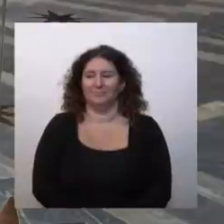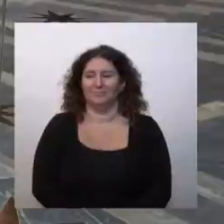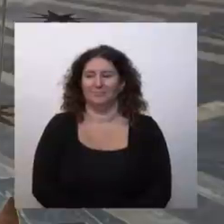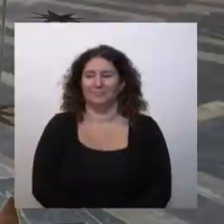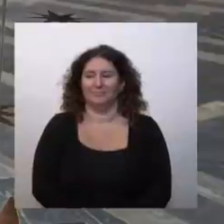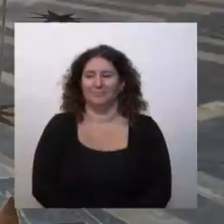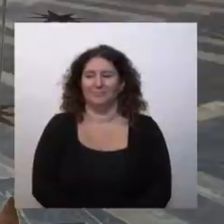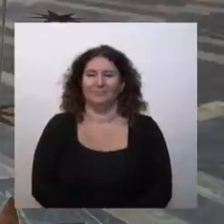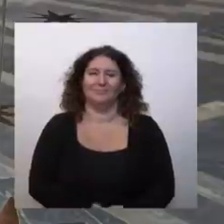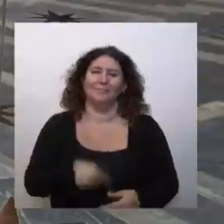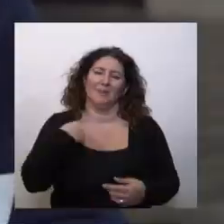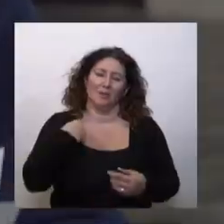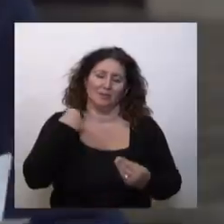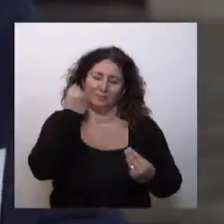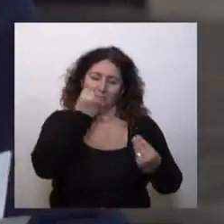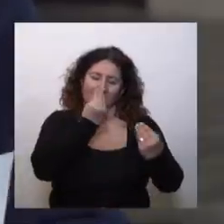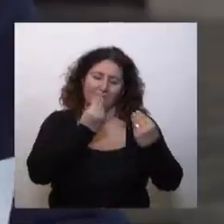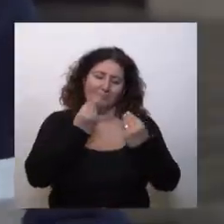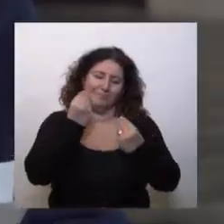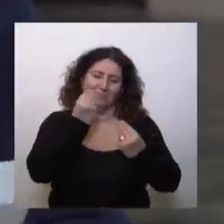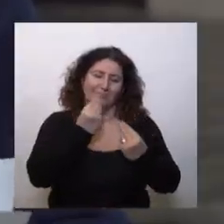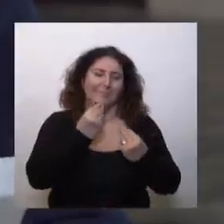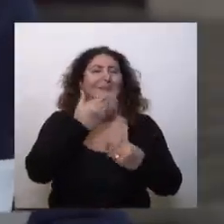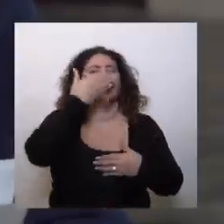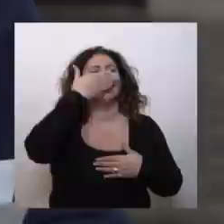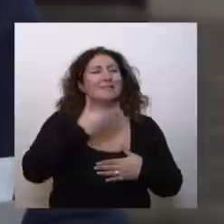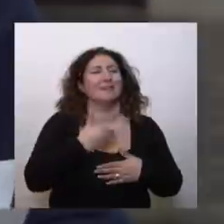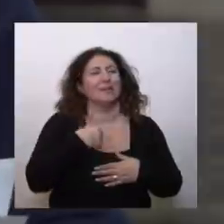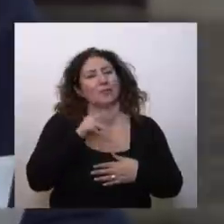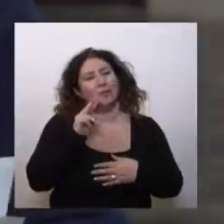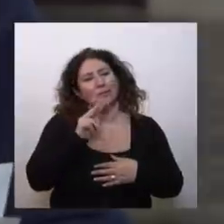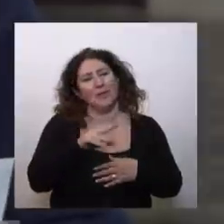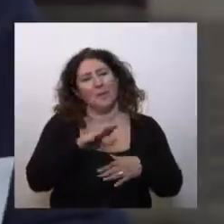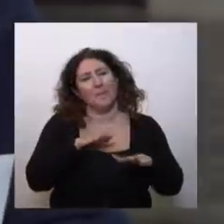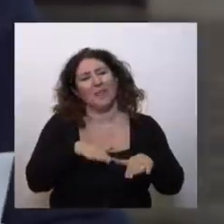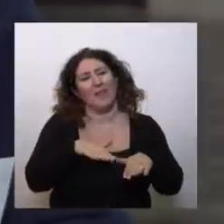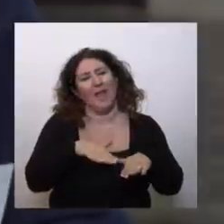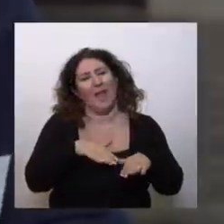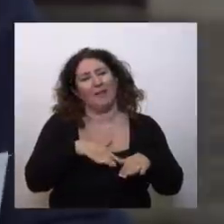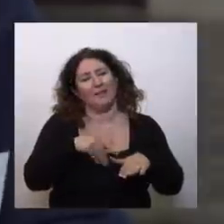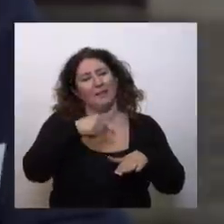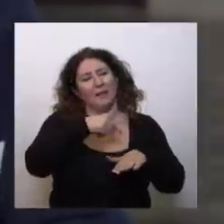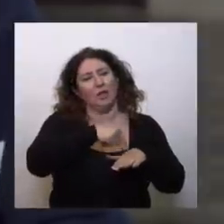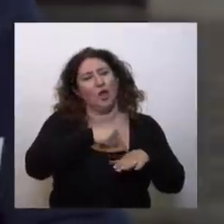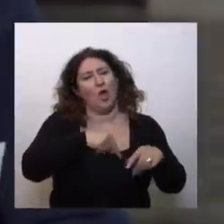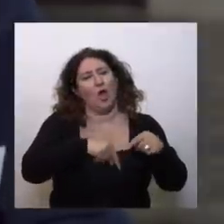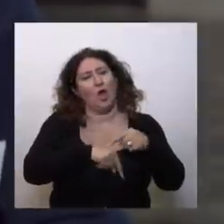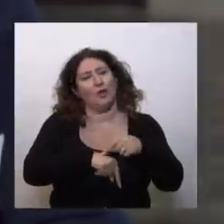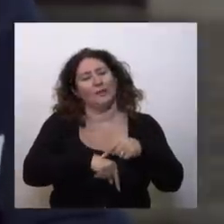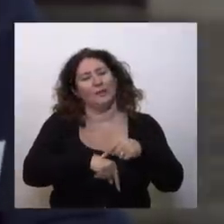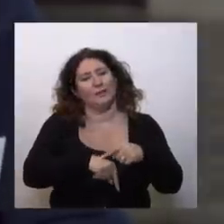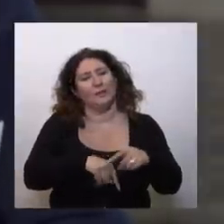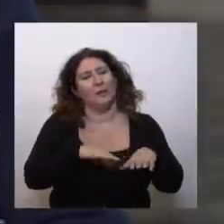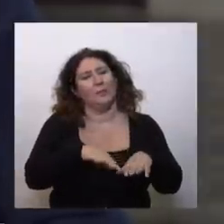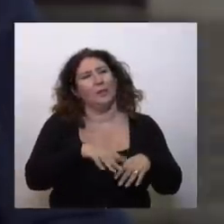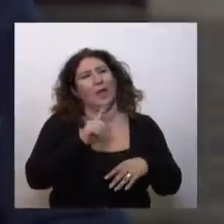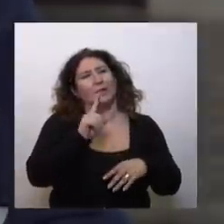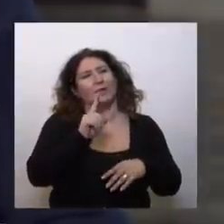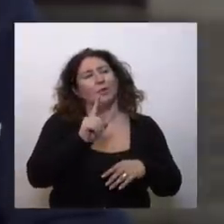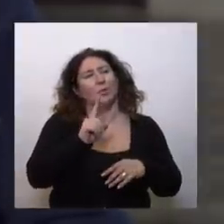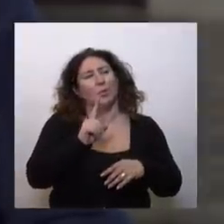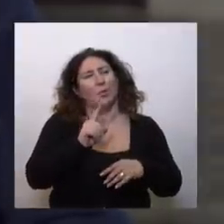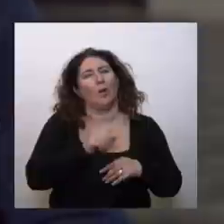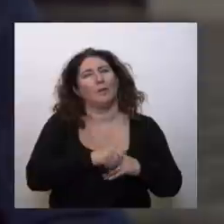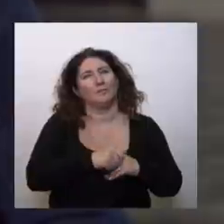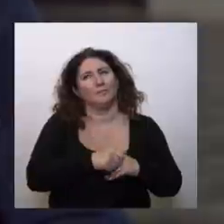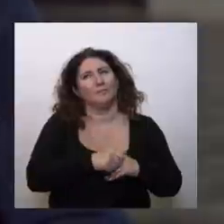Contemplo sulla sindone il segno dei chiodi, sui tuoi piedi, Gesù. Il pensiero raggiunge